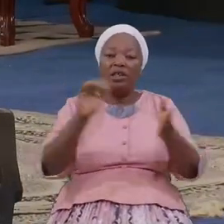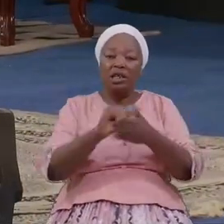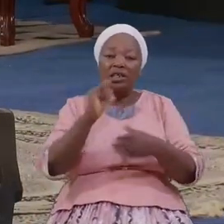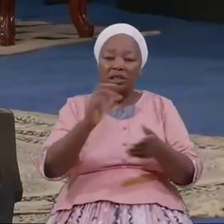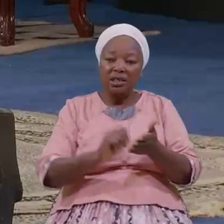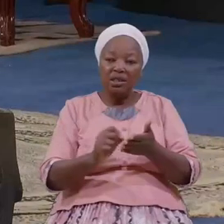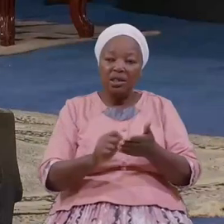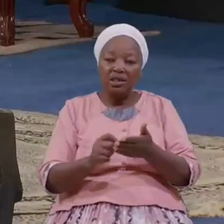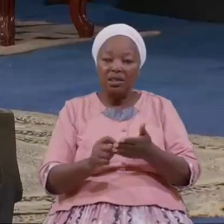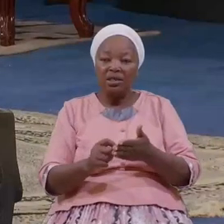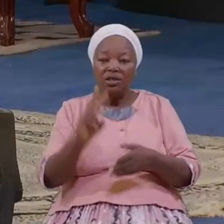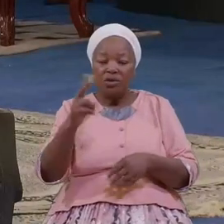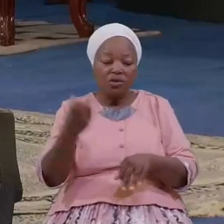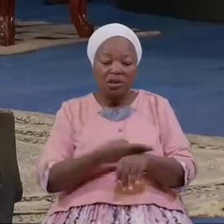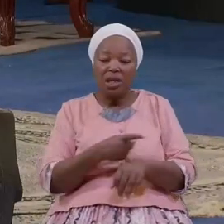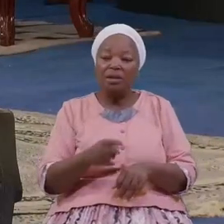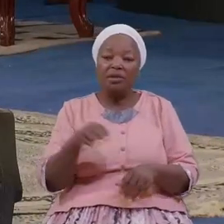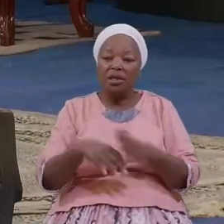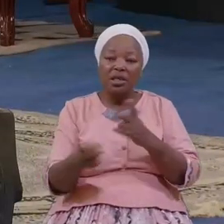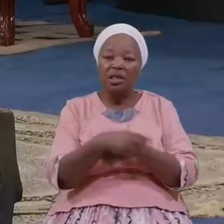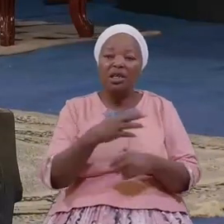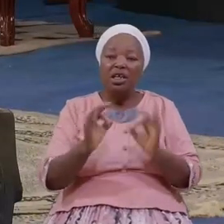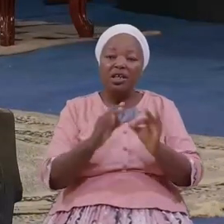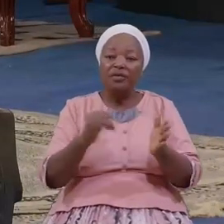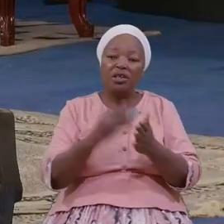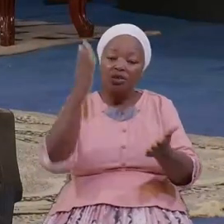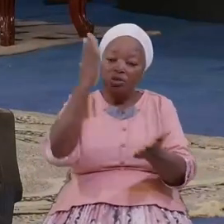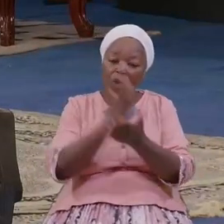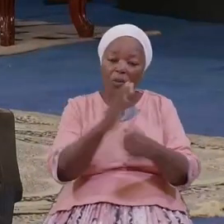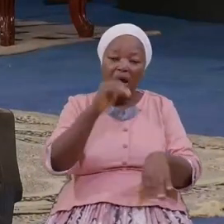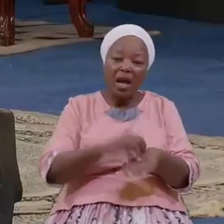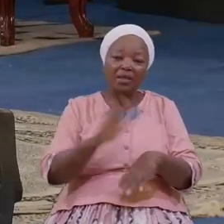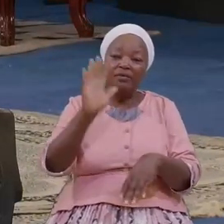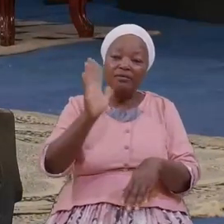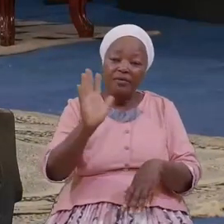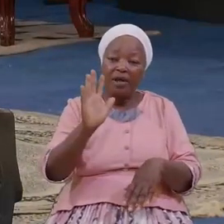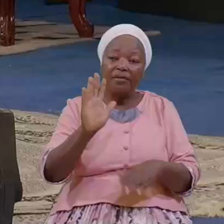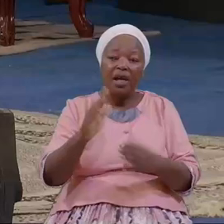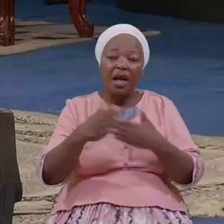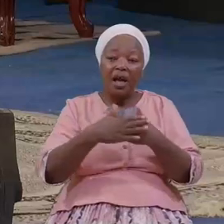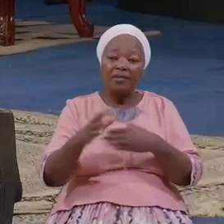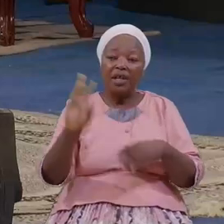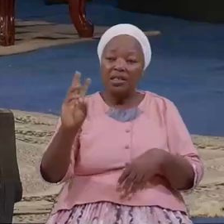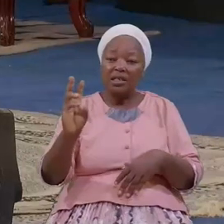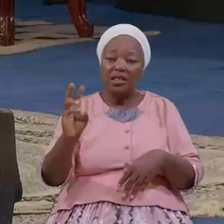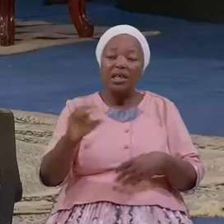et l'horloge là est à l'heure deux fois le